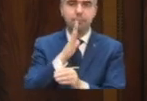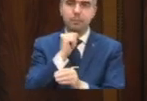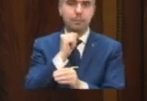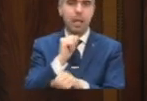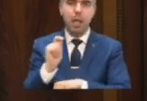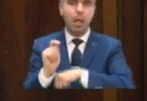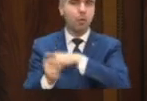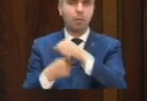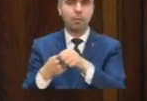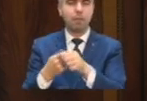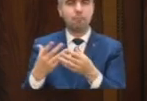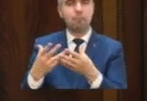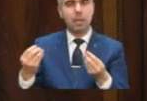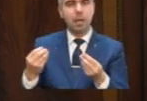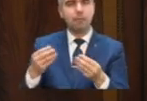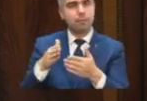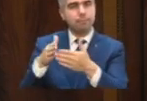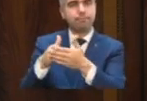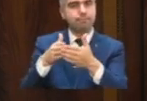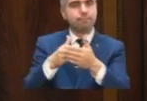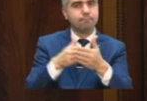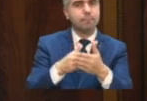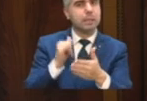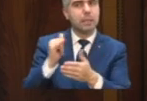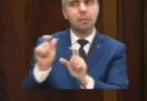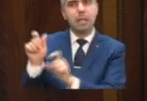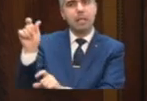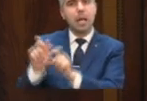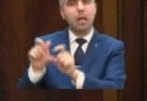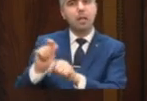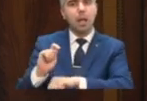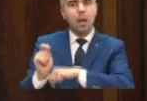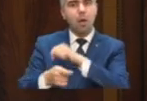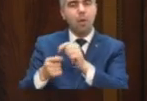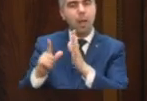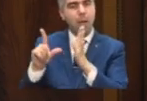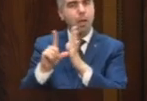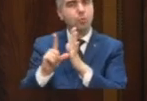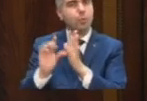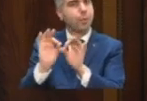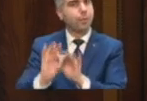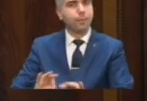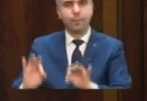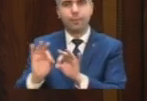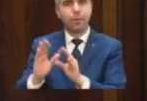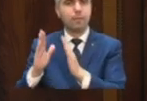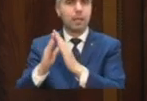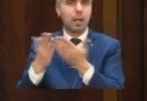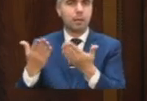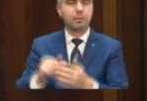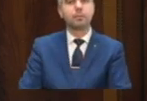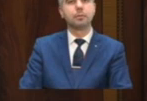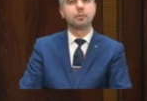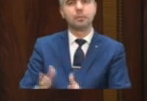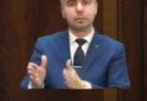من الإكراهات التي تحول دون تمكين الساكنة القروية من حقها الدستوري في ضمان السكن اللائق. سيدة